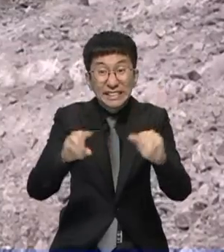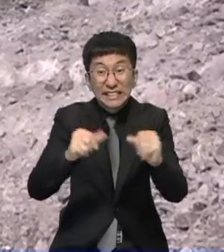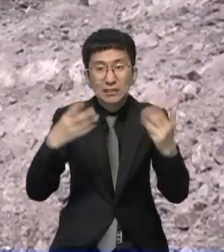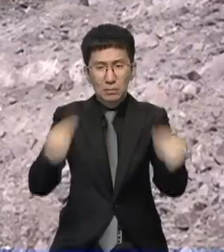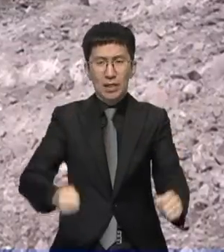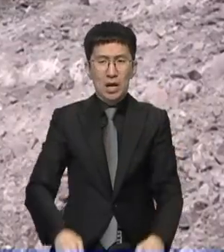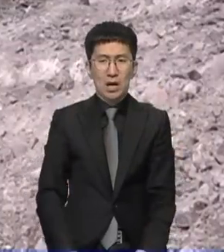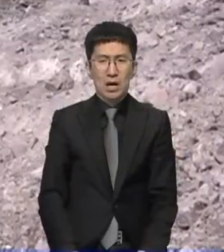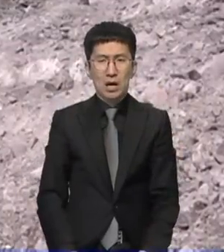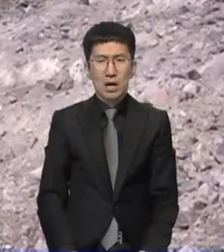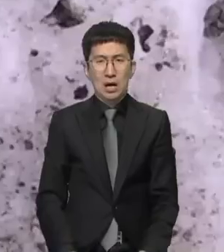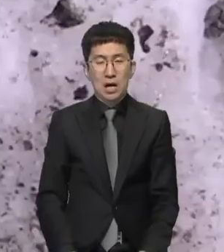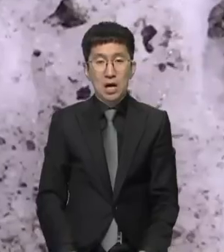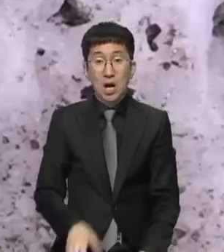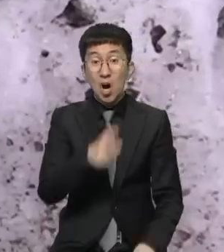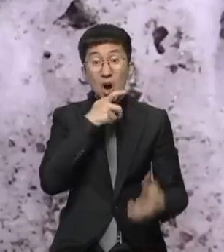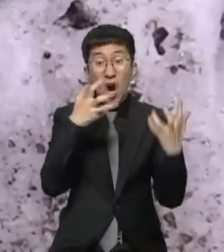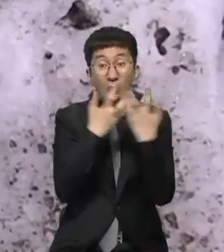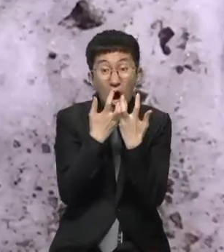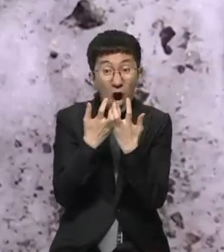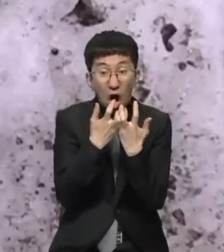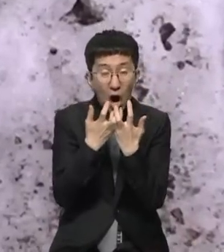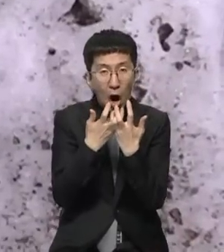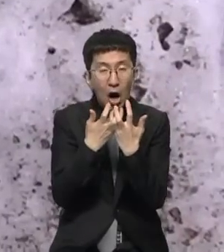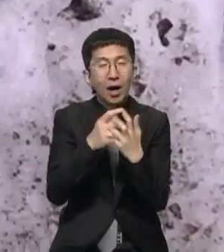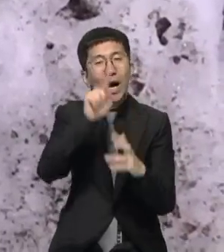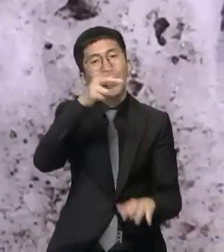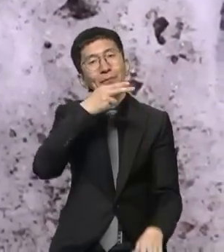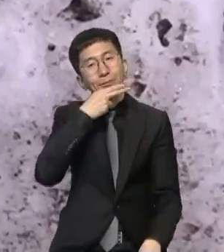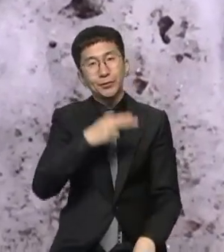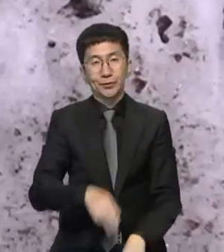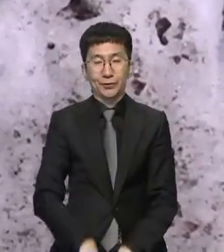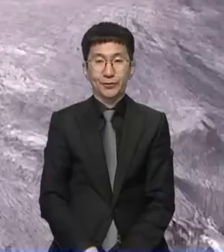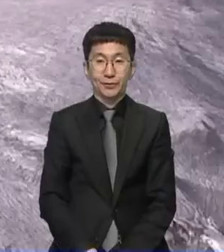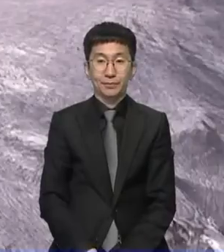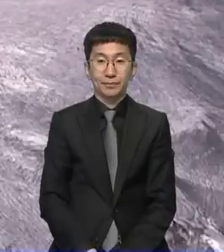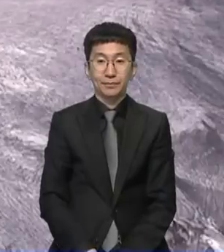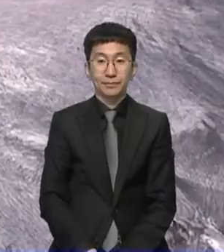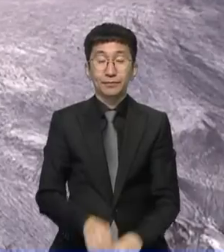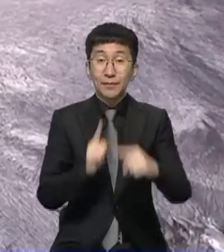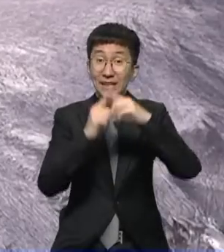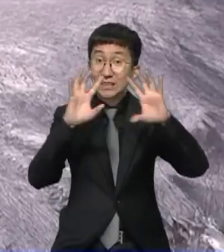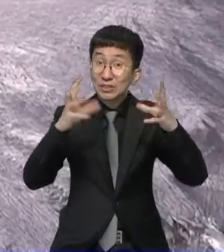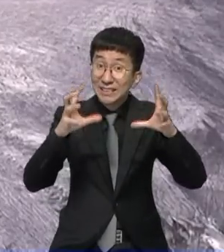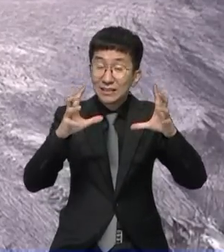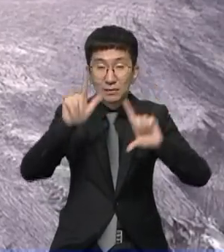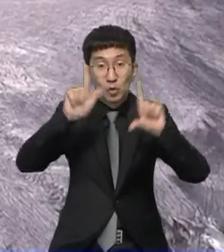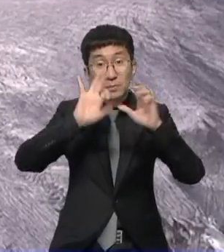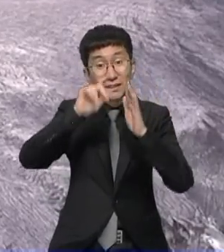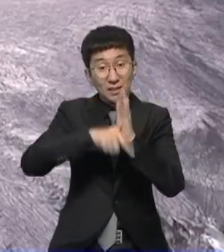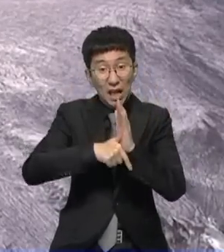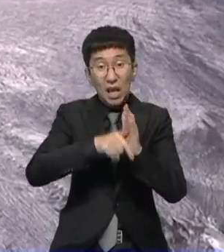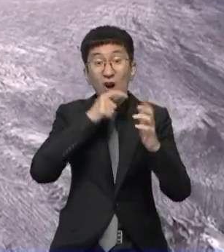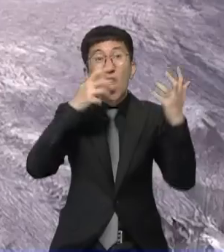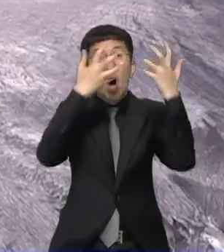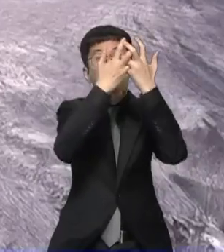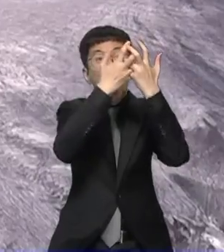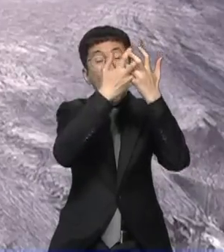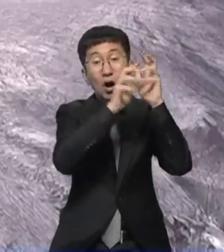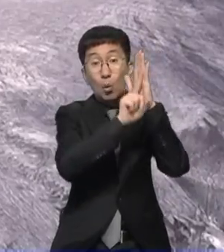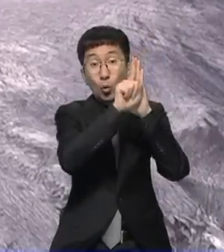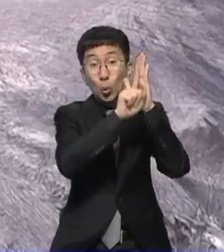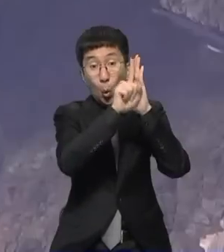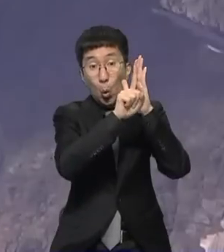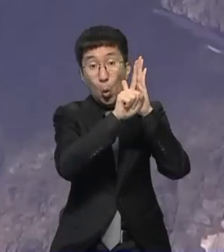있습니다. 빙하는 흔적만 남아있을 뿐입니다. 스위스 기상청은 알프스 산맥의 빙점 고도, 즉